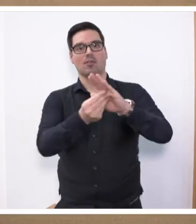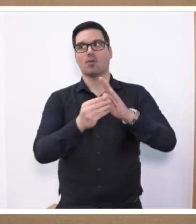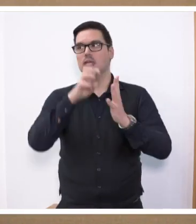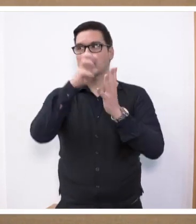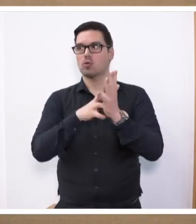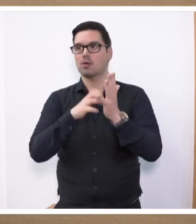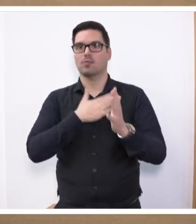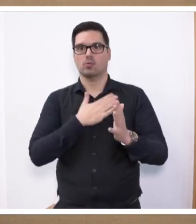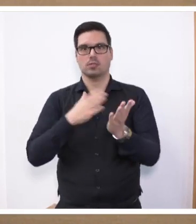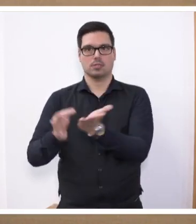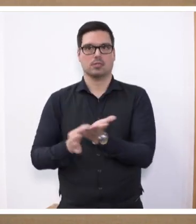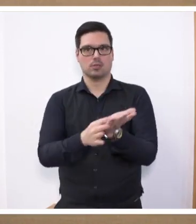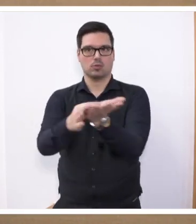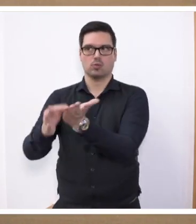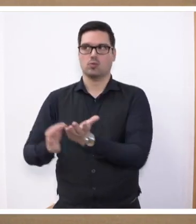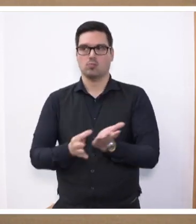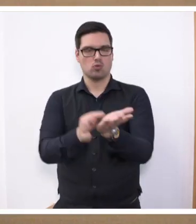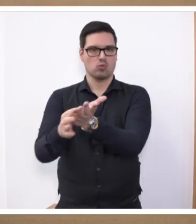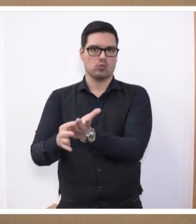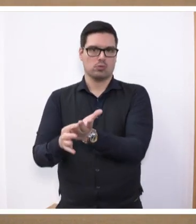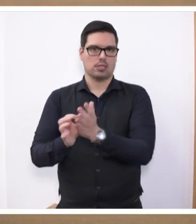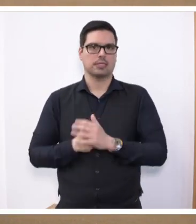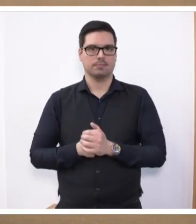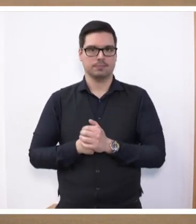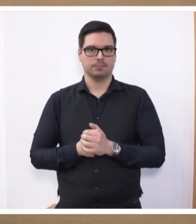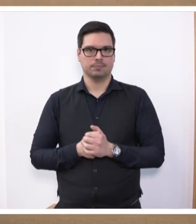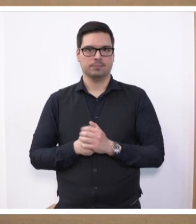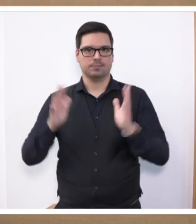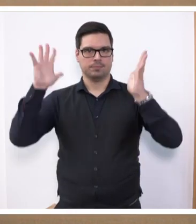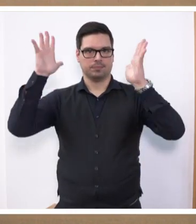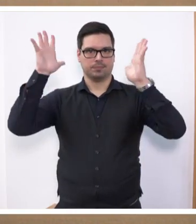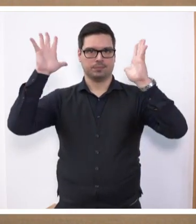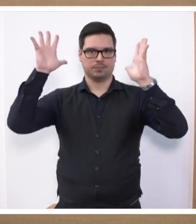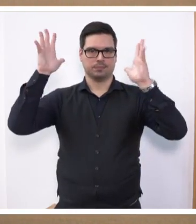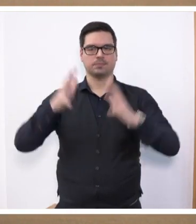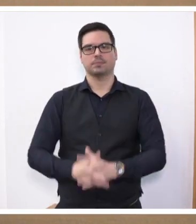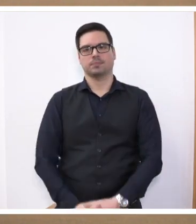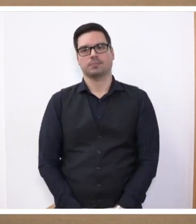Kommunen, das Land jemals aufgestellt hat.